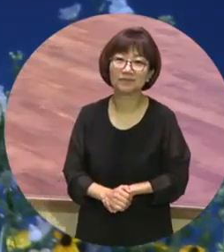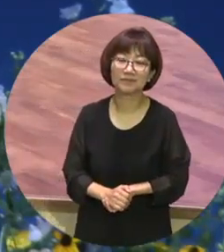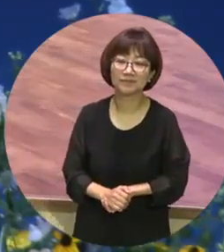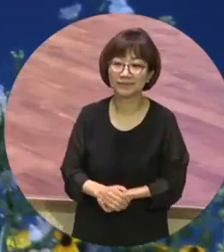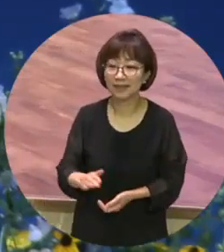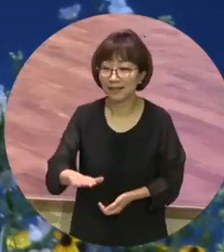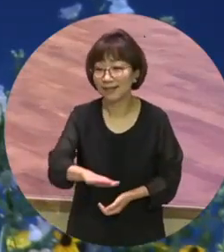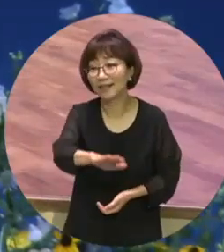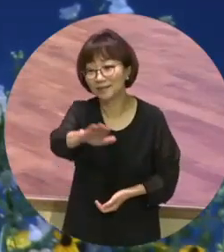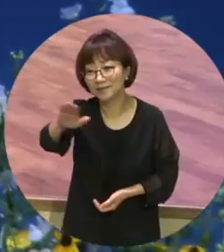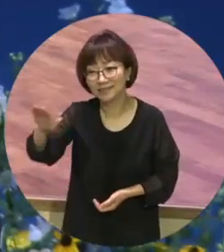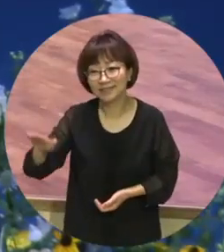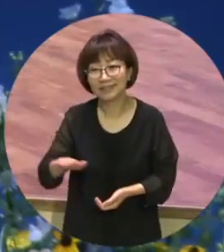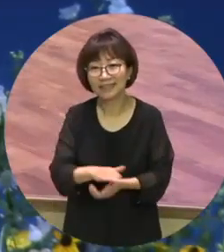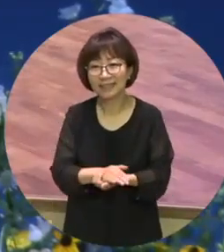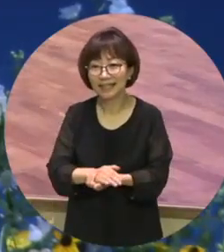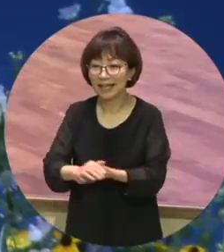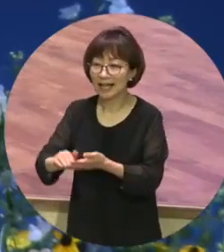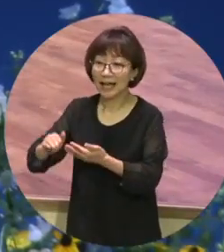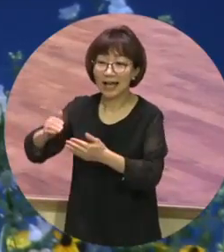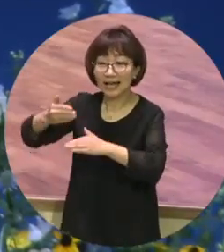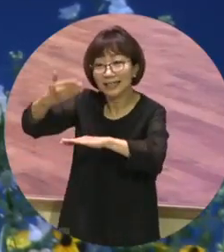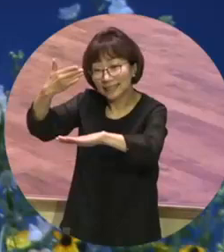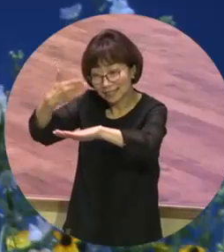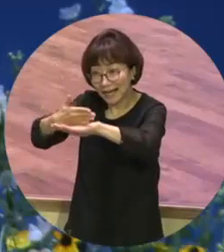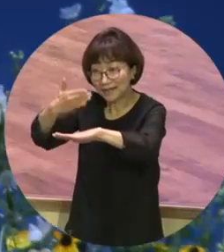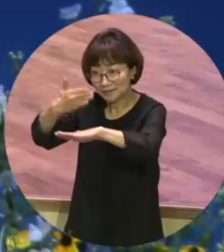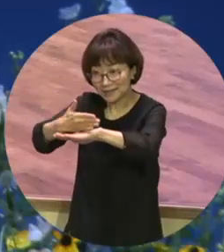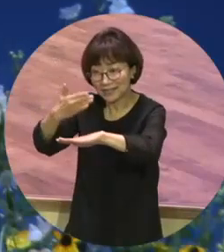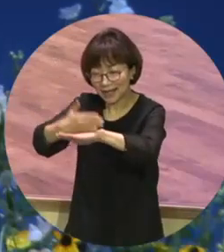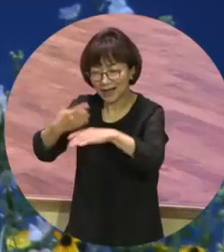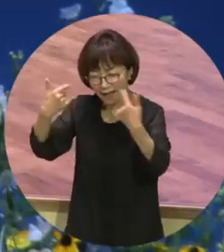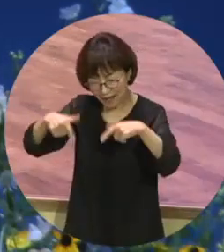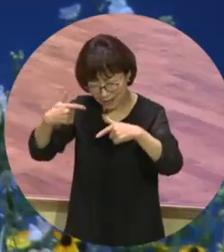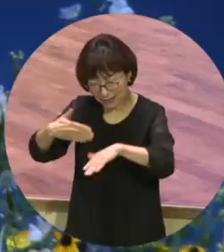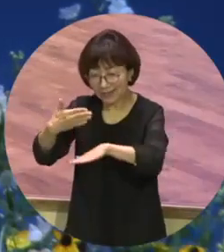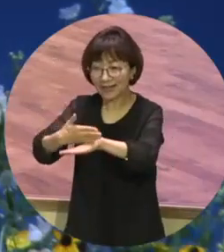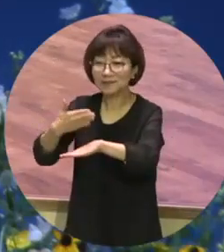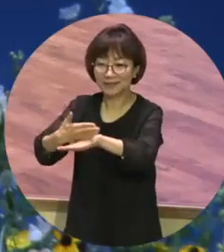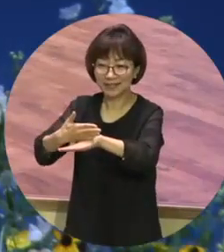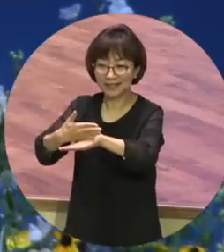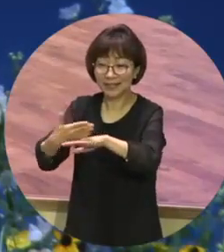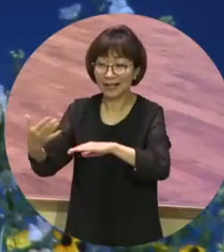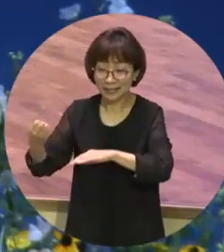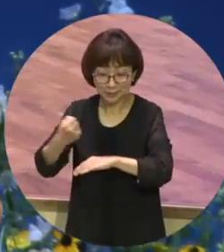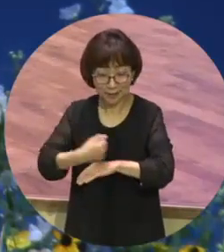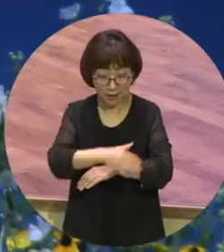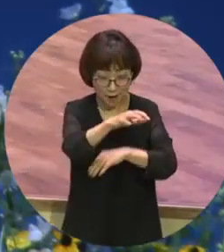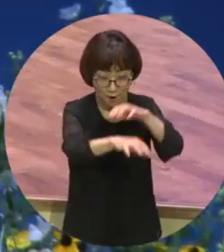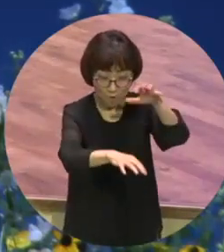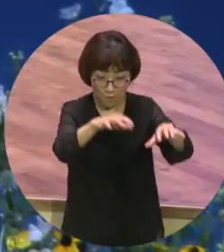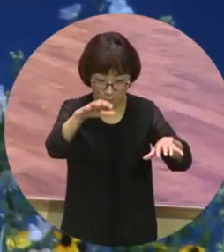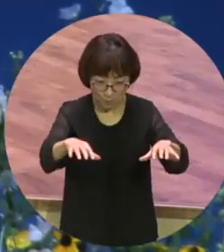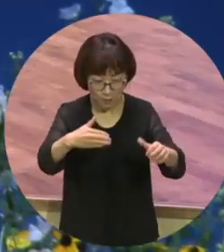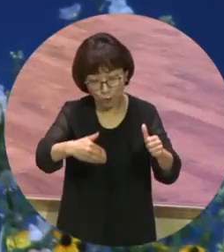우리 영계 성도들. 이런 감사가 넘치는 삶을 살면서 가는 곳마다 감사하는